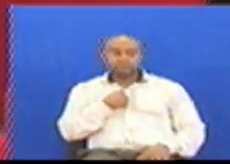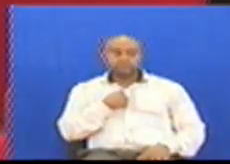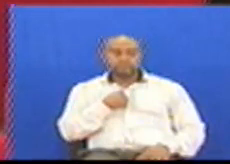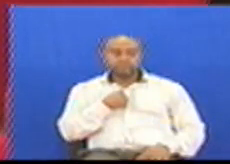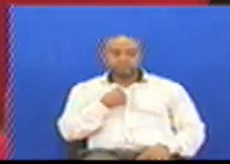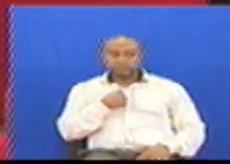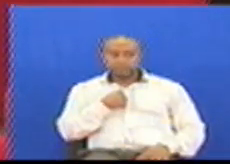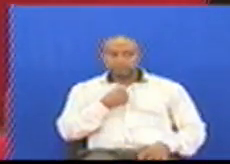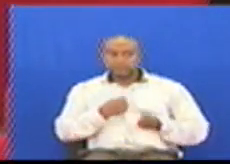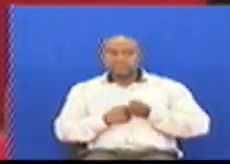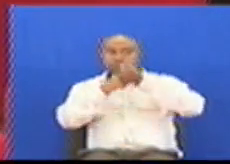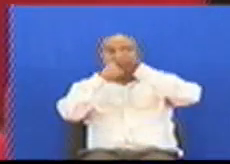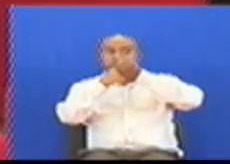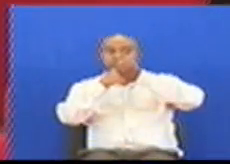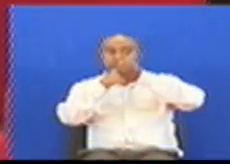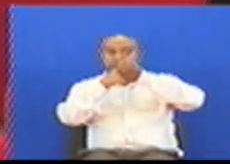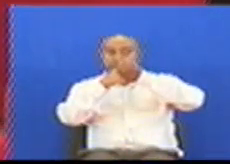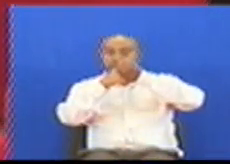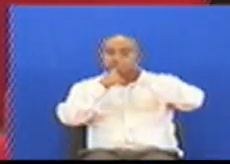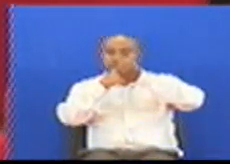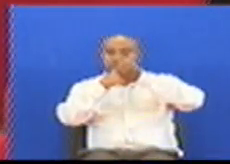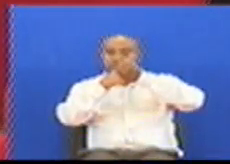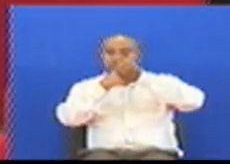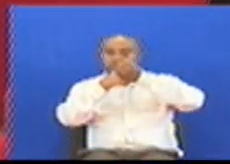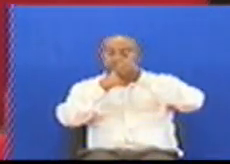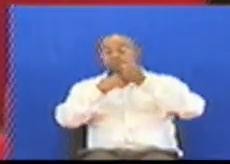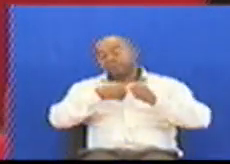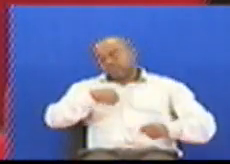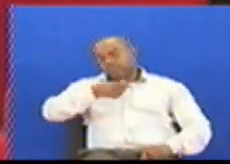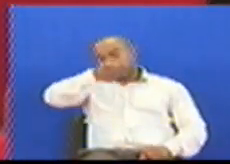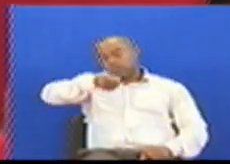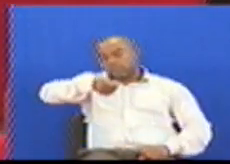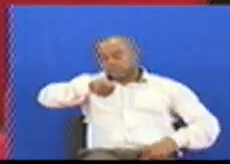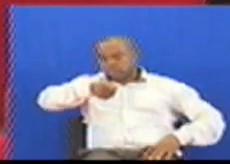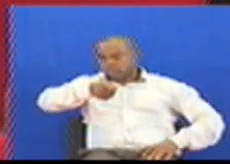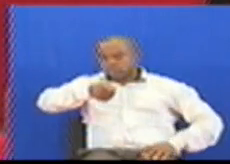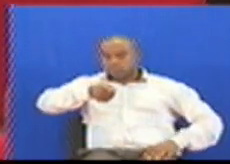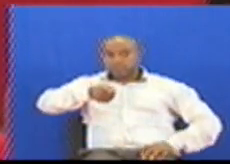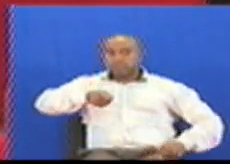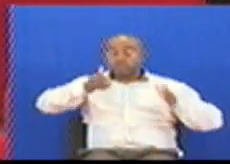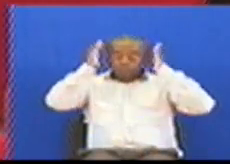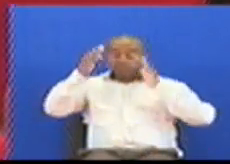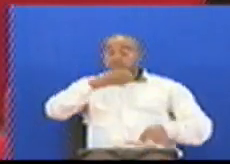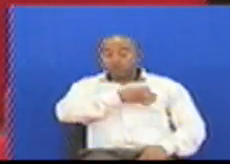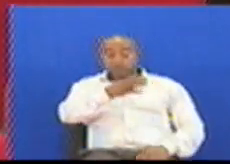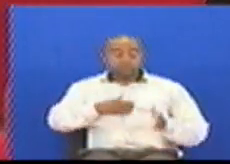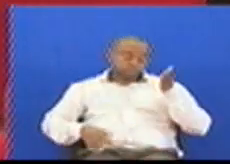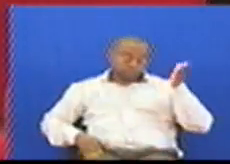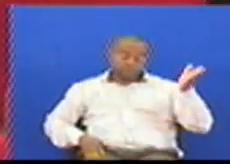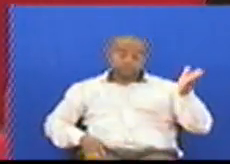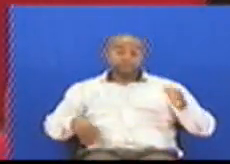mkono hoja hii na naomba nimpongeze Mheshimiwa Waziri kwa hotuba yake